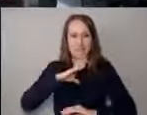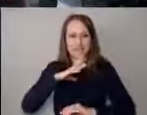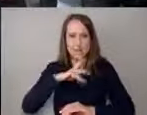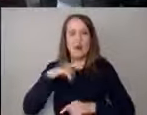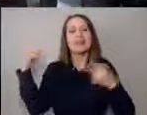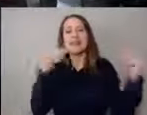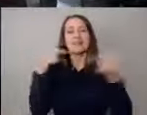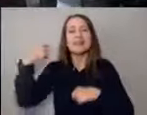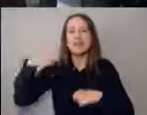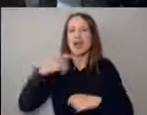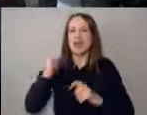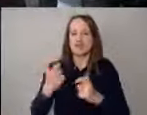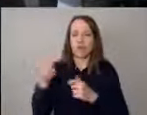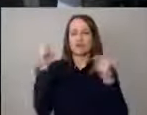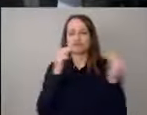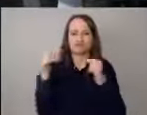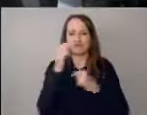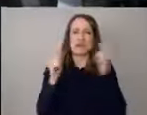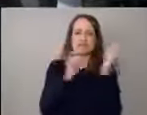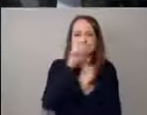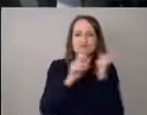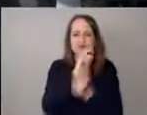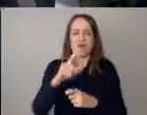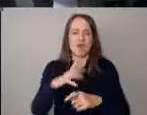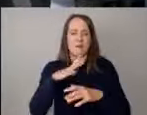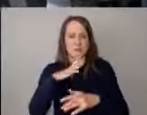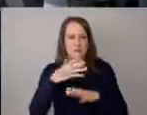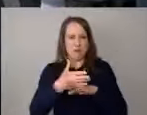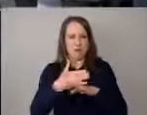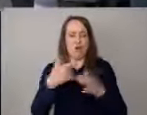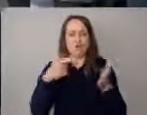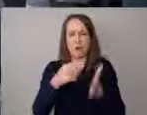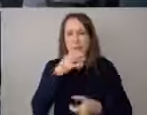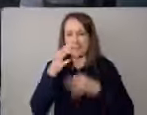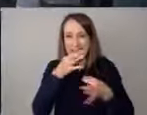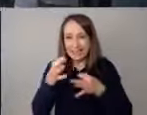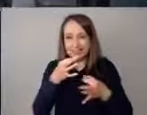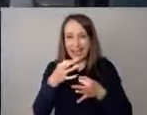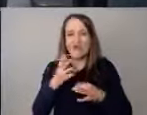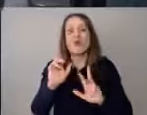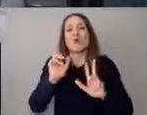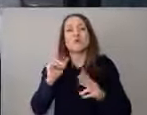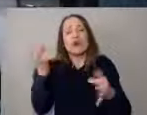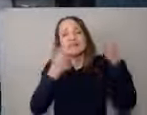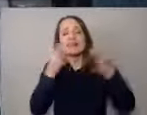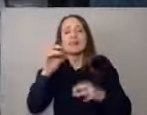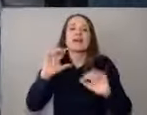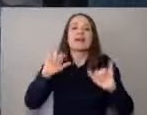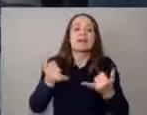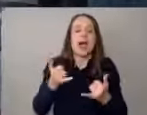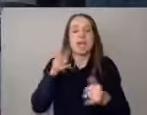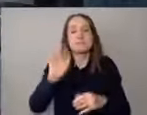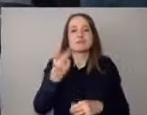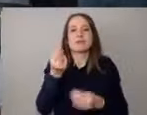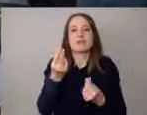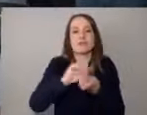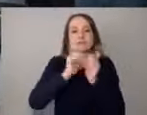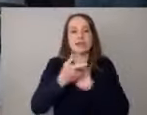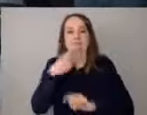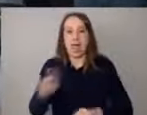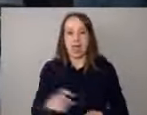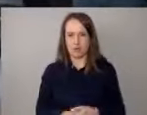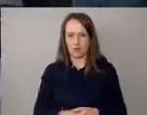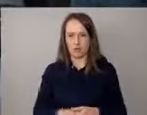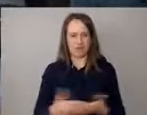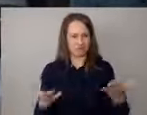kto dzisiaj się zastanawia nad wejściem do strefy euro? Dzisiaj zastanawiamy się przede wszystkim nad tym, jak uzdrowić służbę zdrowia. I ja